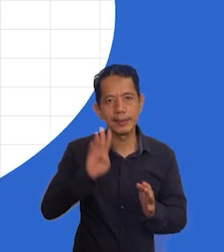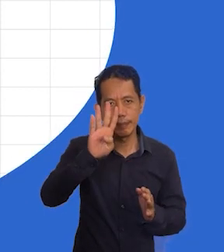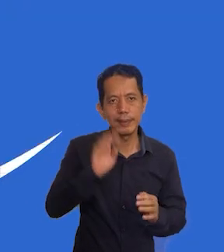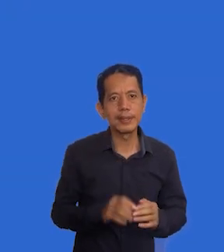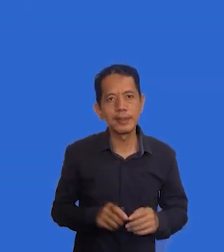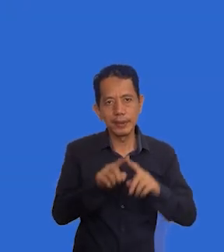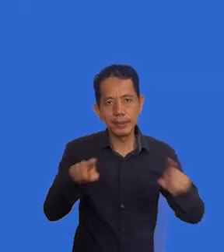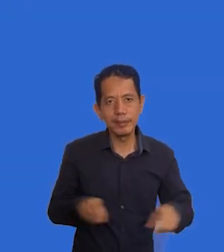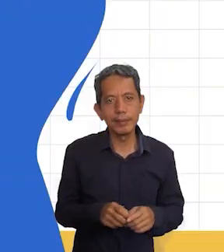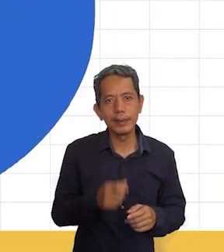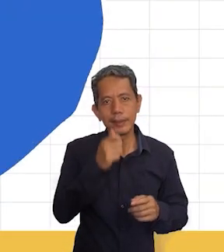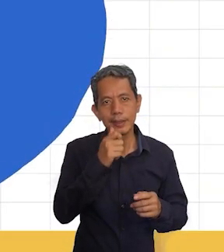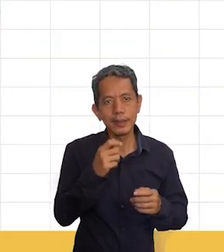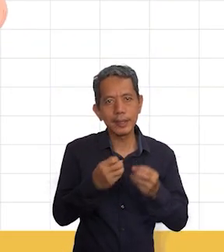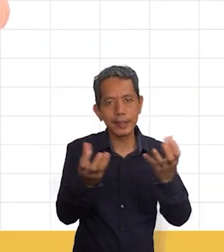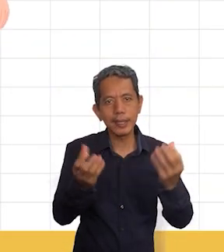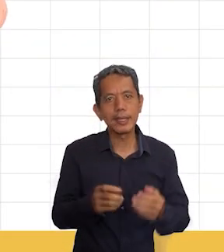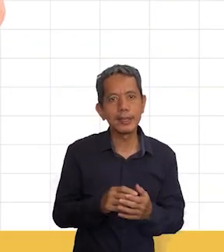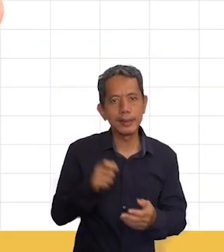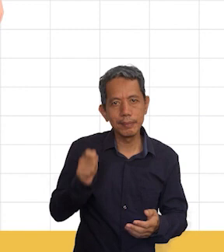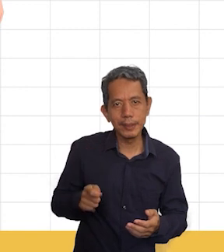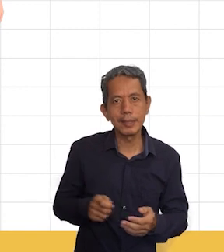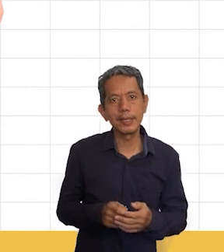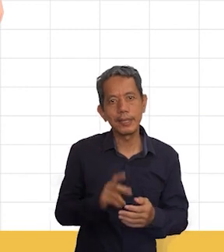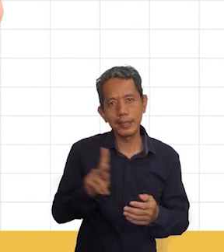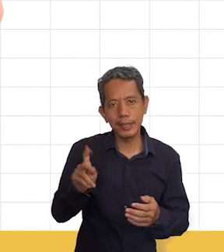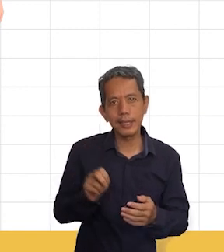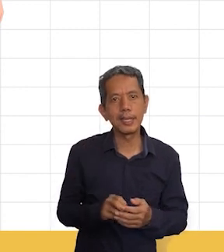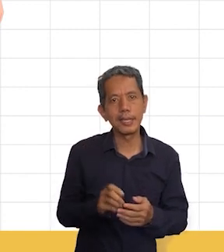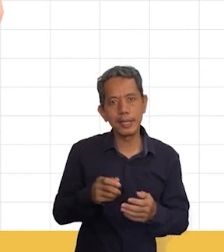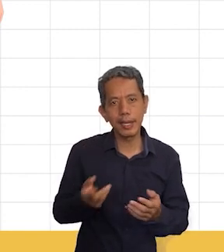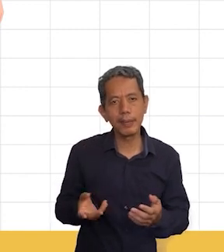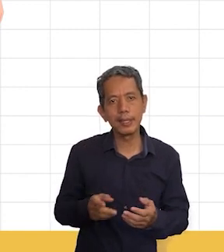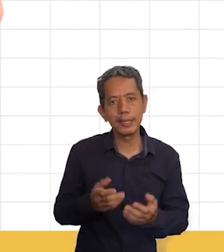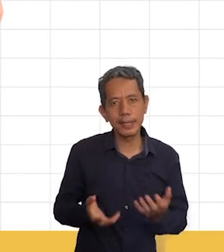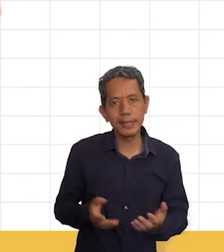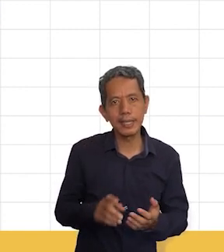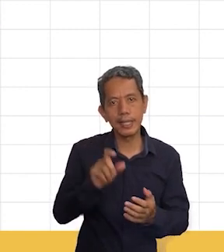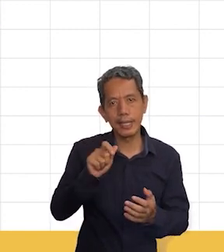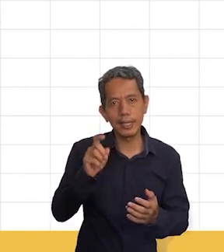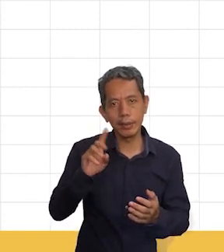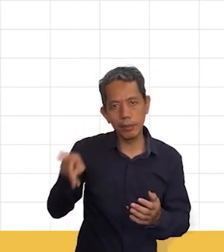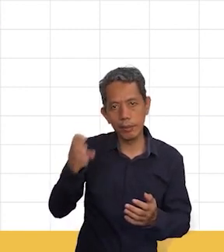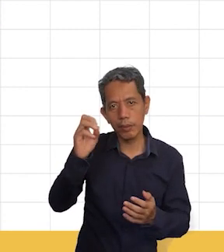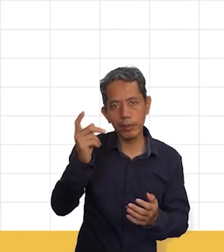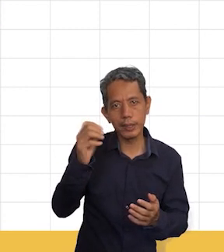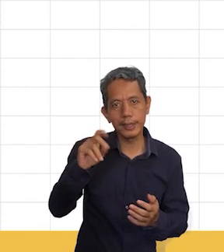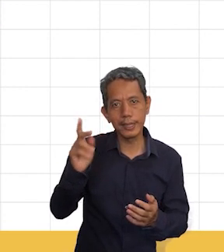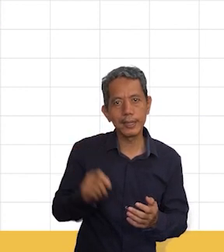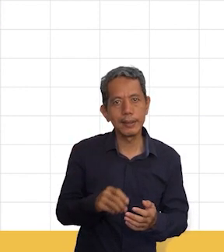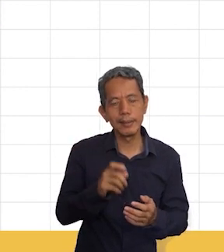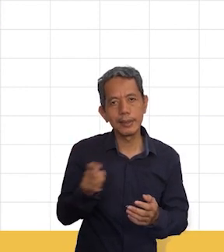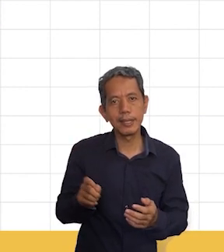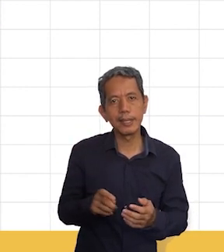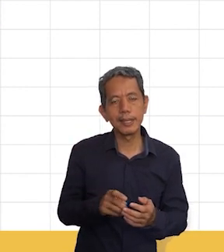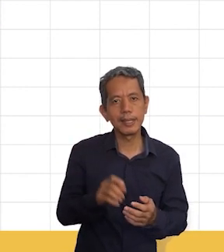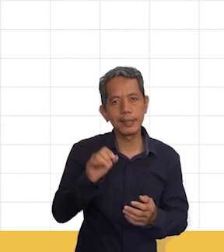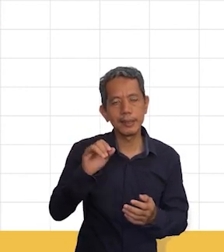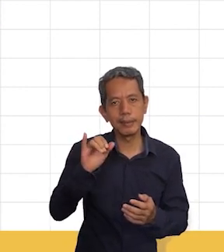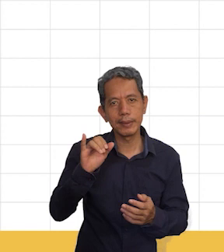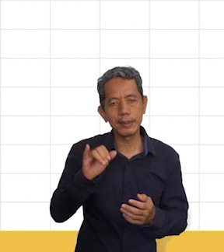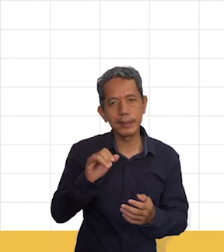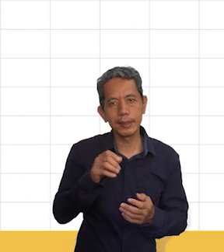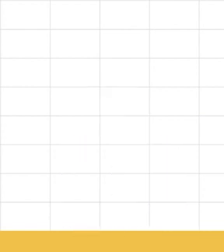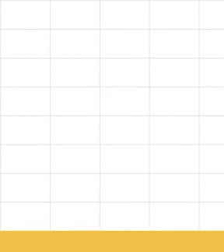Keempat, surat keterangan dipidana karena kealpaan ringan atau alasan politik. Persyaratan kelengkapan